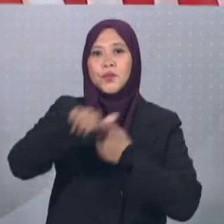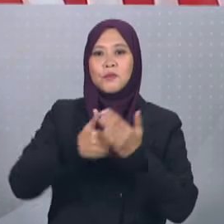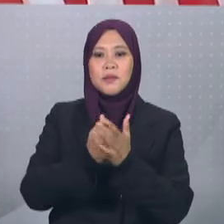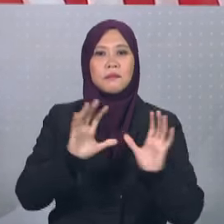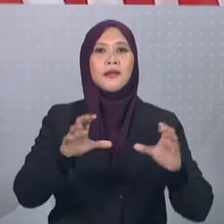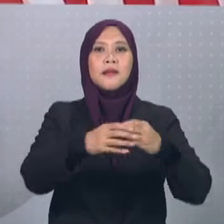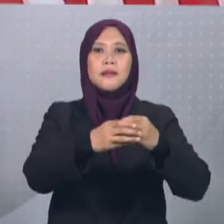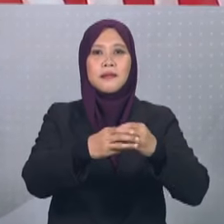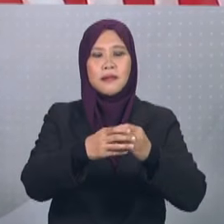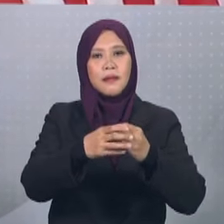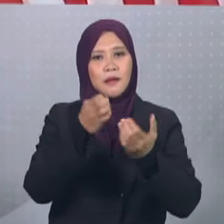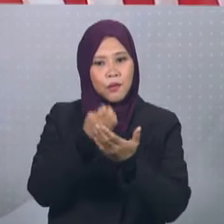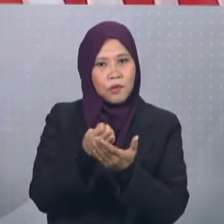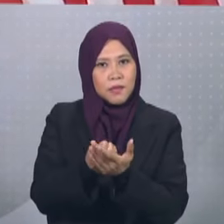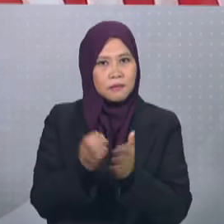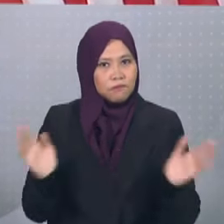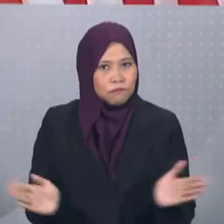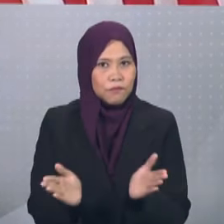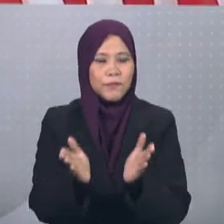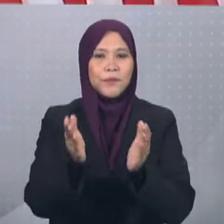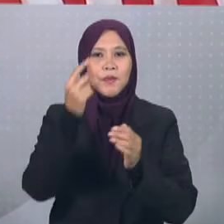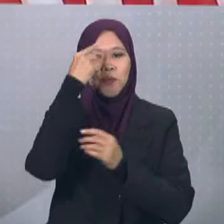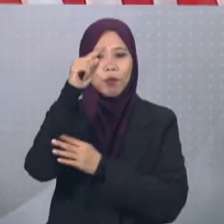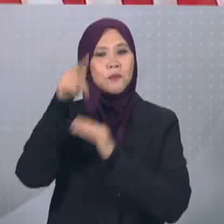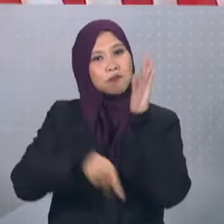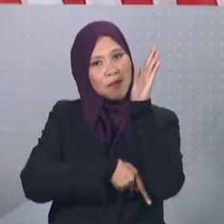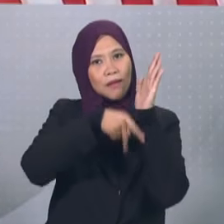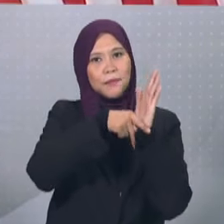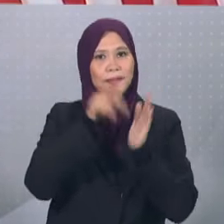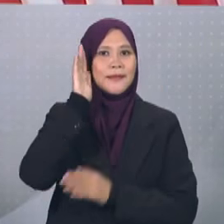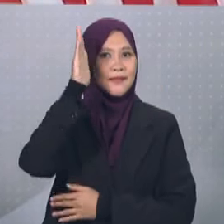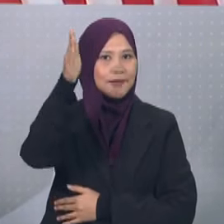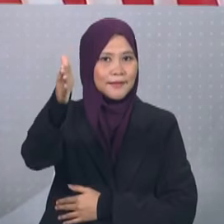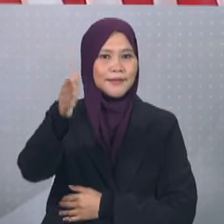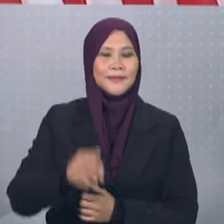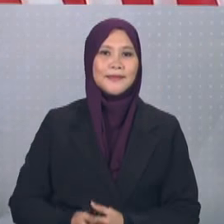pakej rangsangan ekonomi yang telah diumumkan pada sidang Parlimen akan datang.